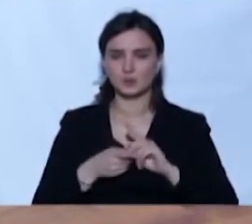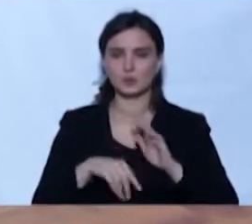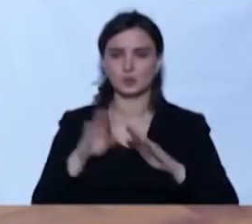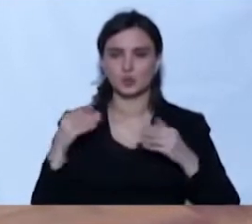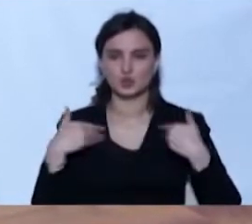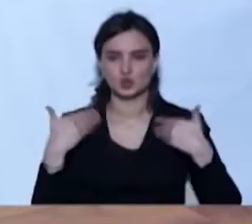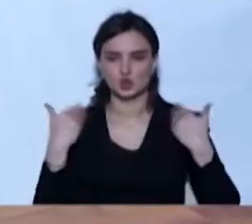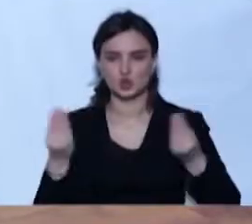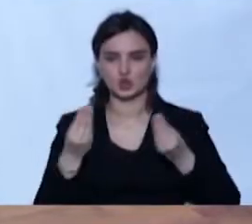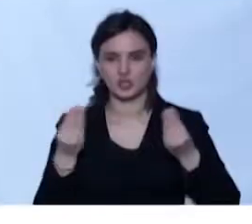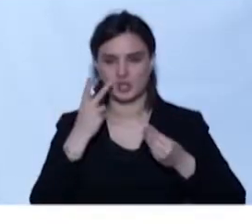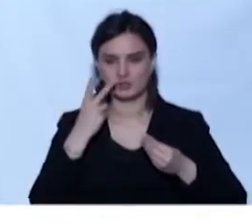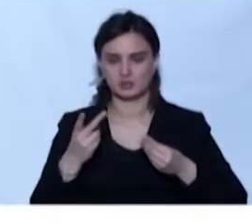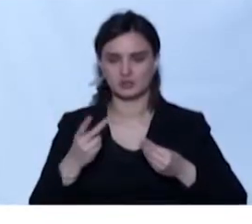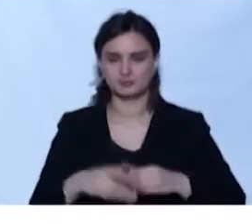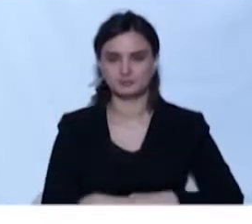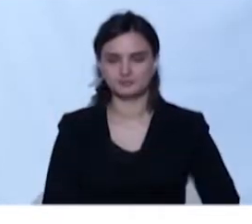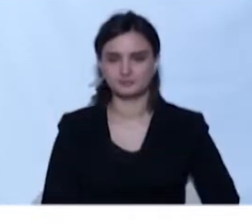ქმნის. Გარდა ამისა,